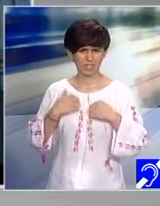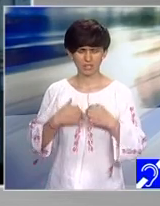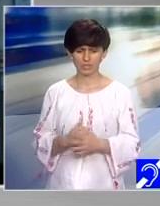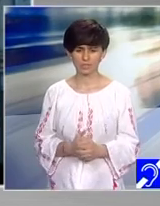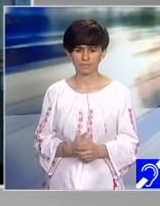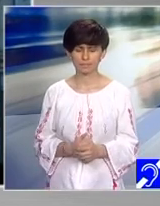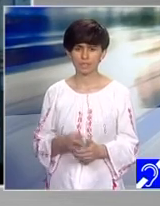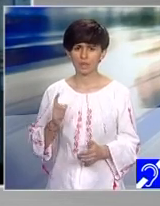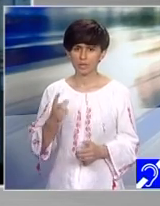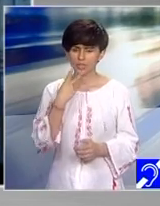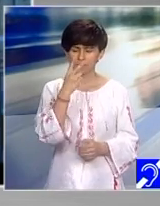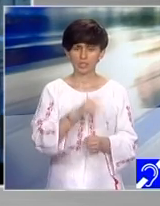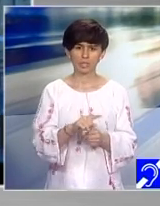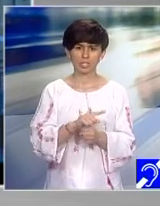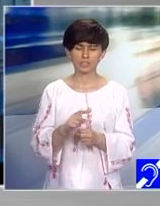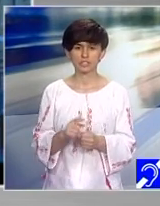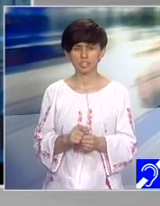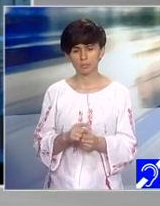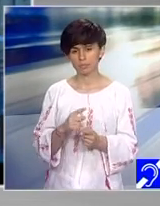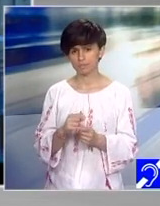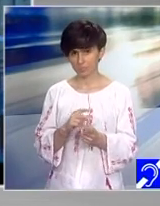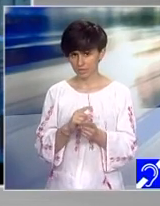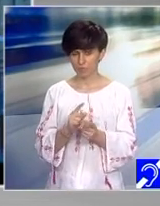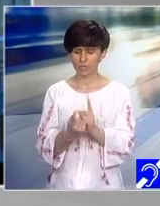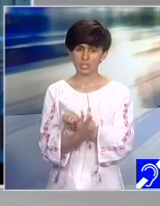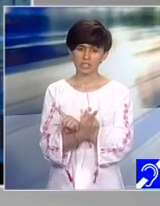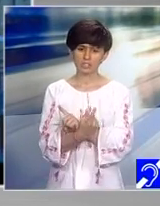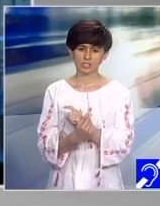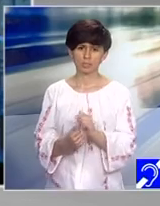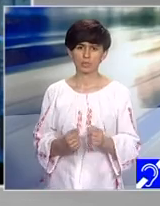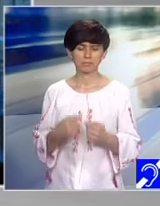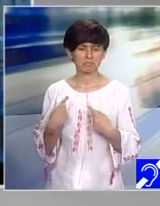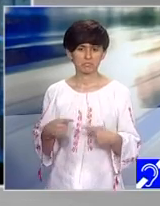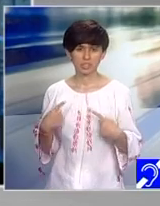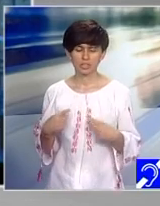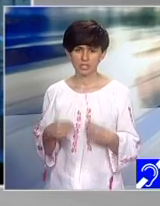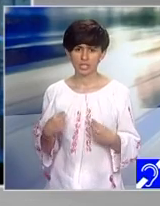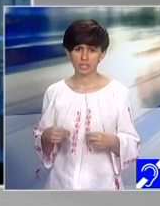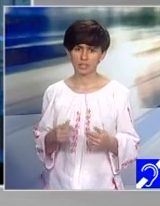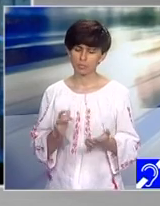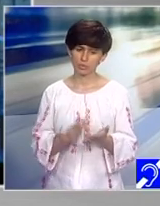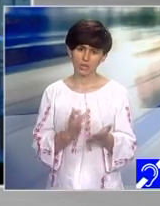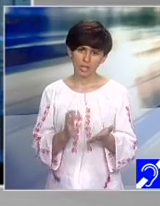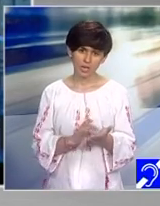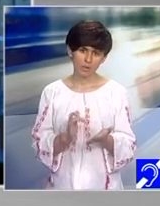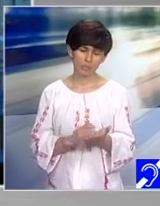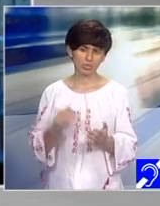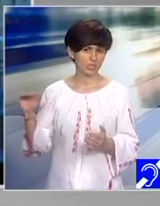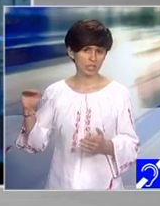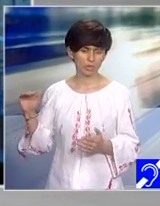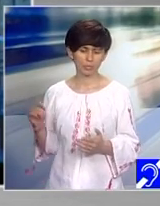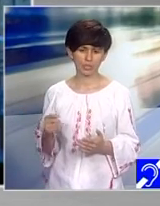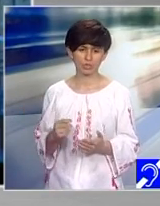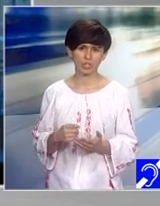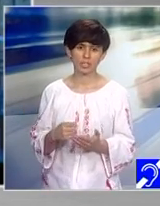foarte, foarte simplu. Manualele elevilor, copiilor, costă statul român, sunt